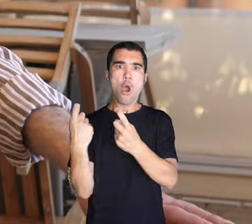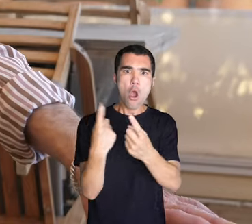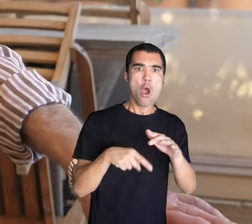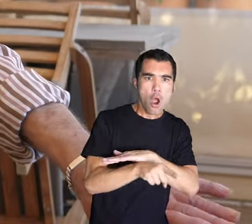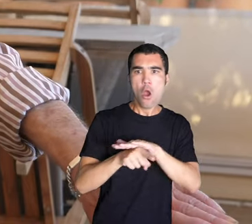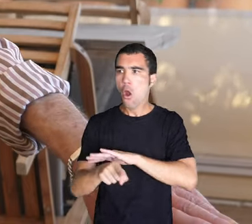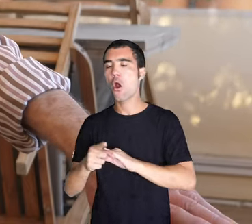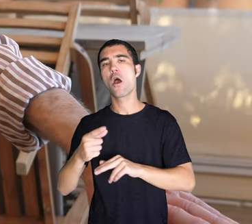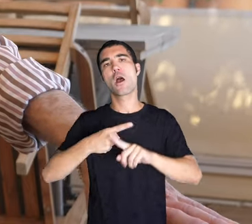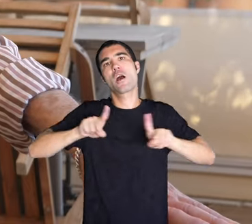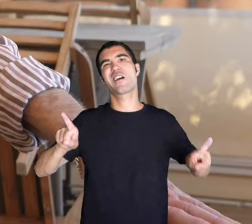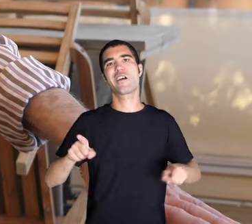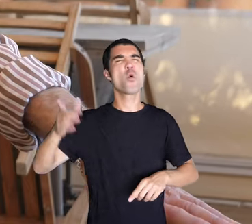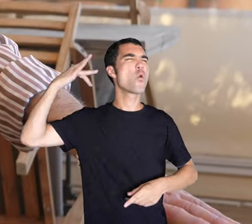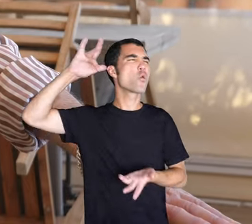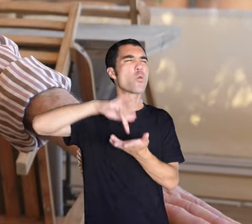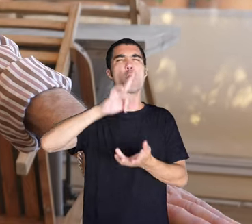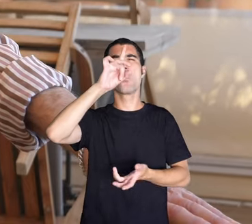venir... Un any,